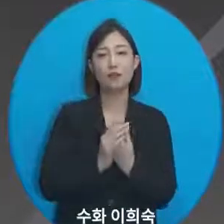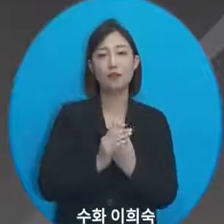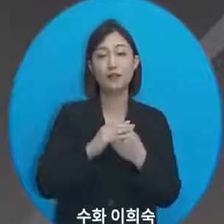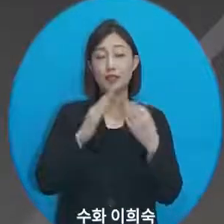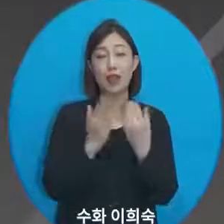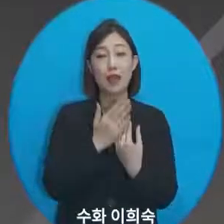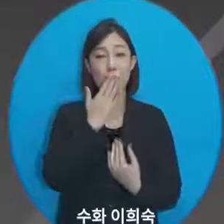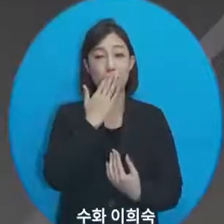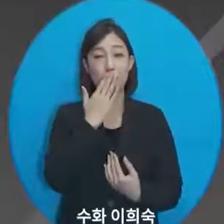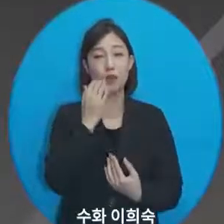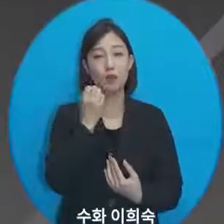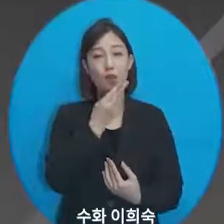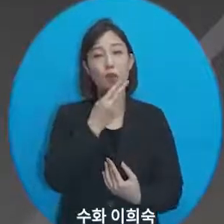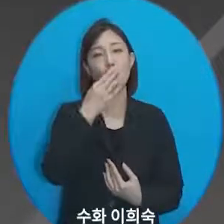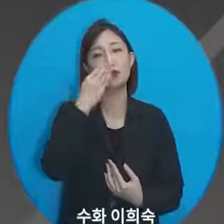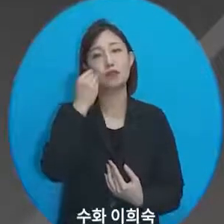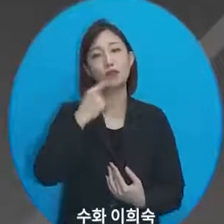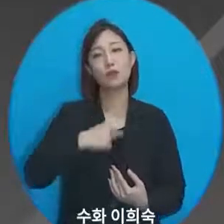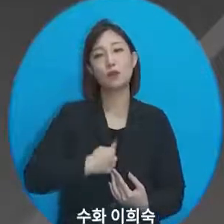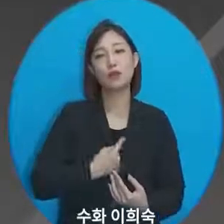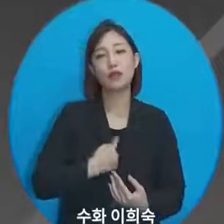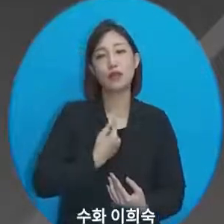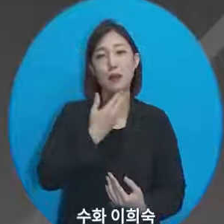있고 능숙하고